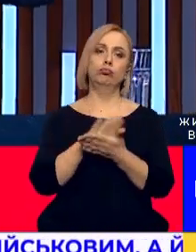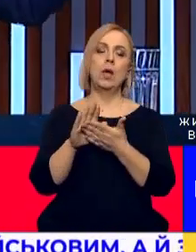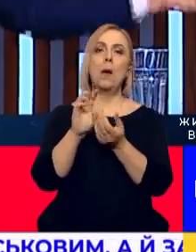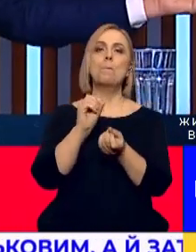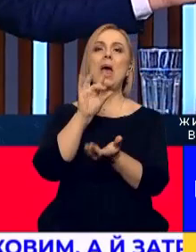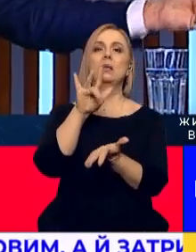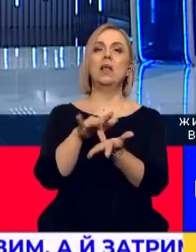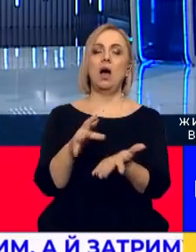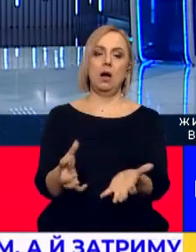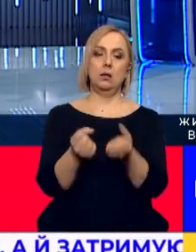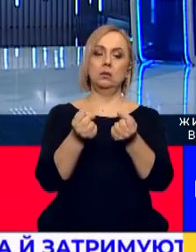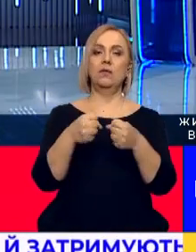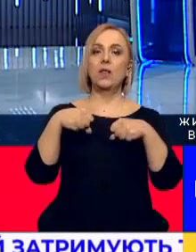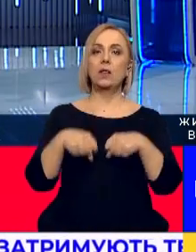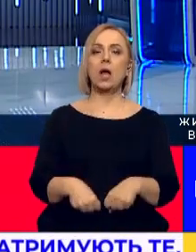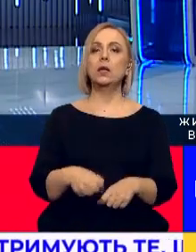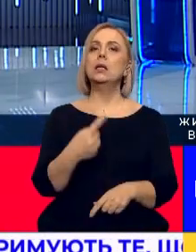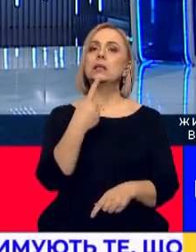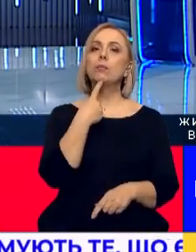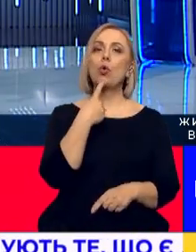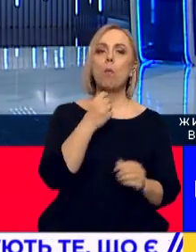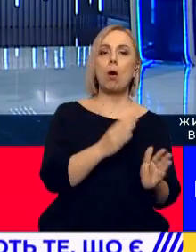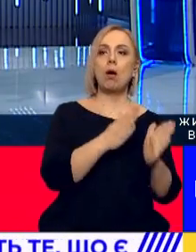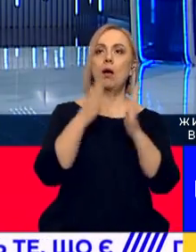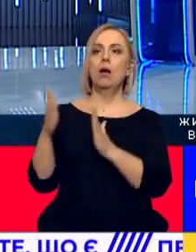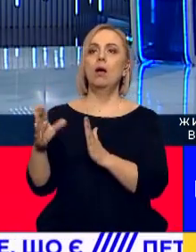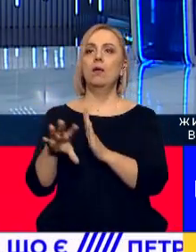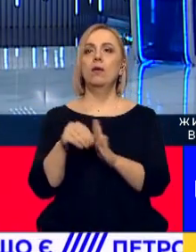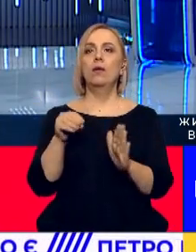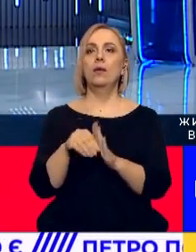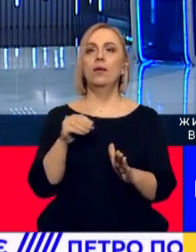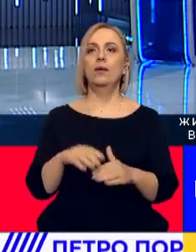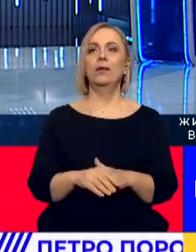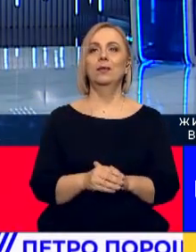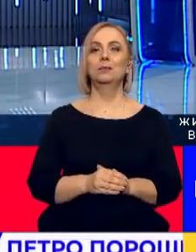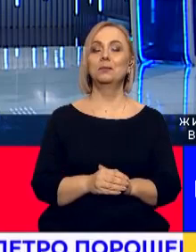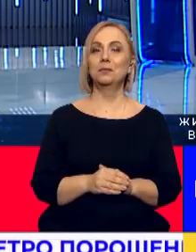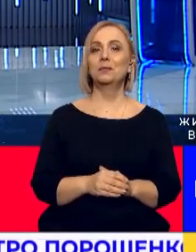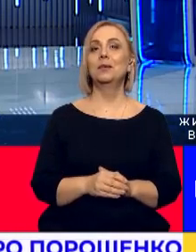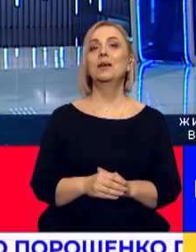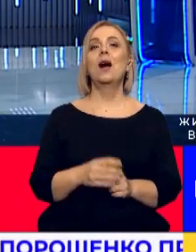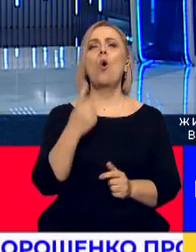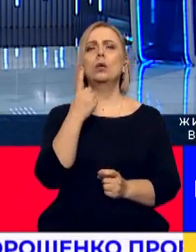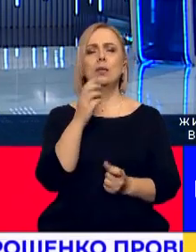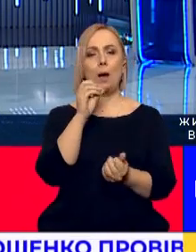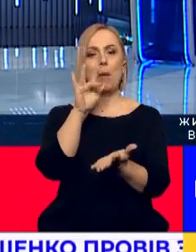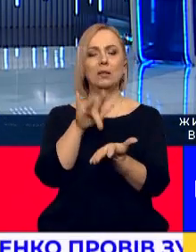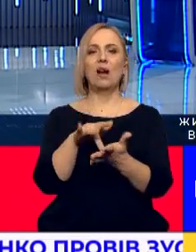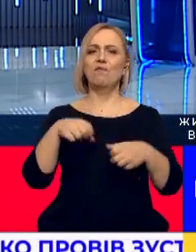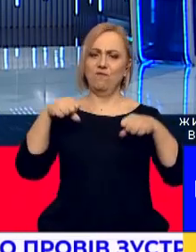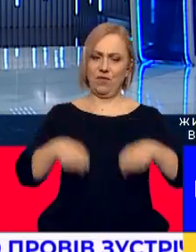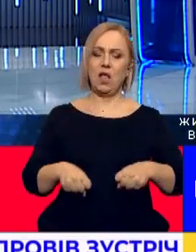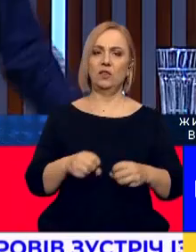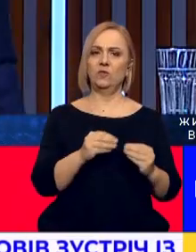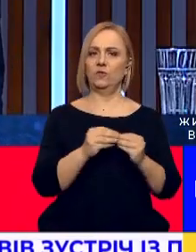Спроба перенести вибори, спроба відволікти увагу, спроба пообіцяти золоті гори з однією метою – утримати владу. Але це